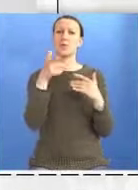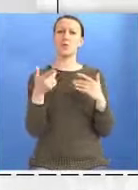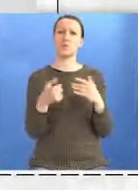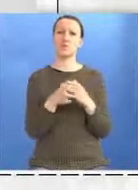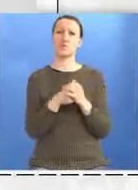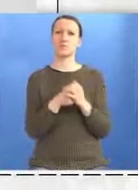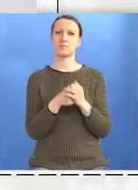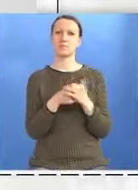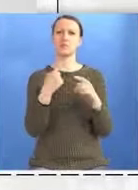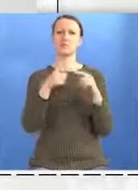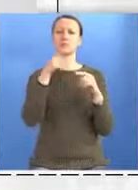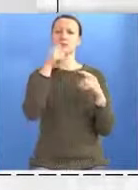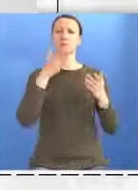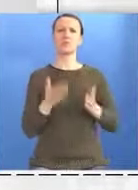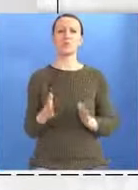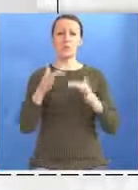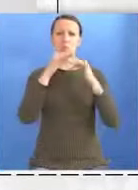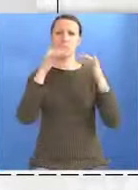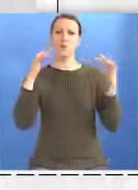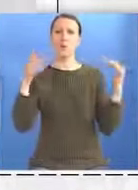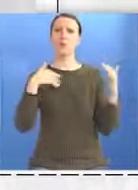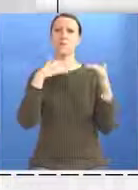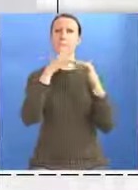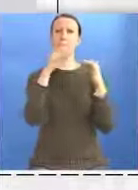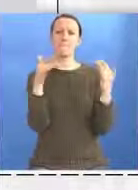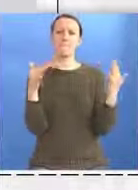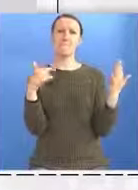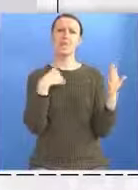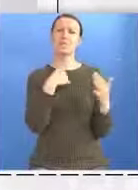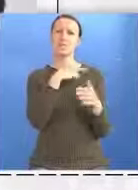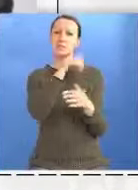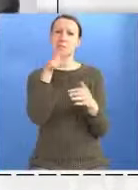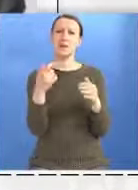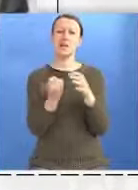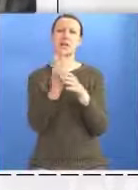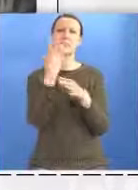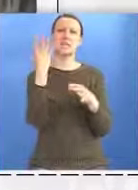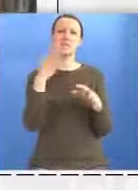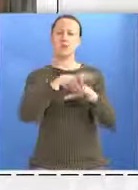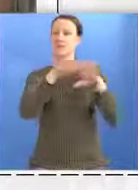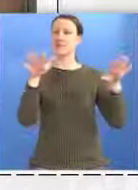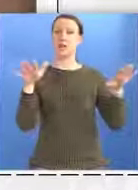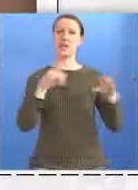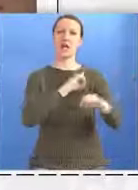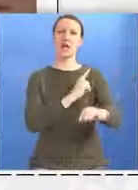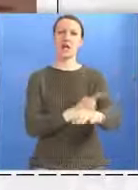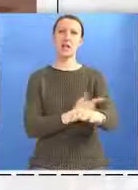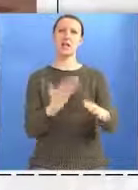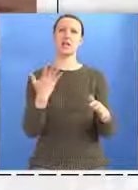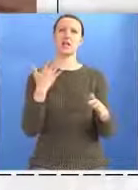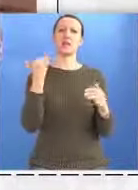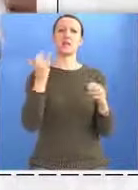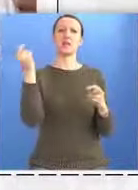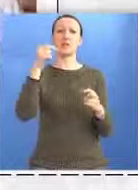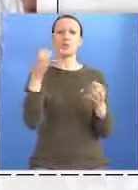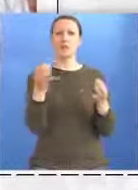vodi, zato što sam rođena na moru, more je za mene izvor svega, energije.